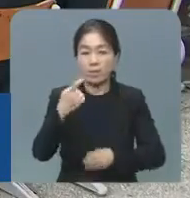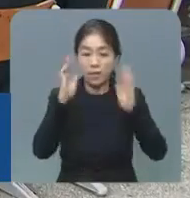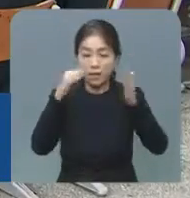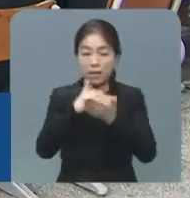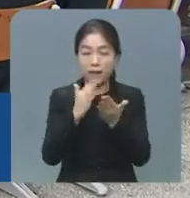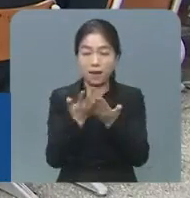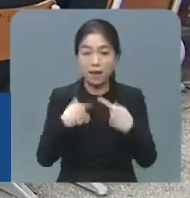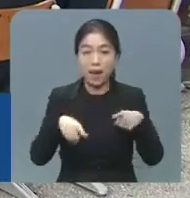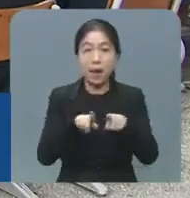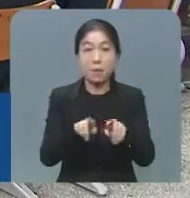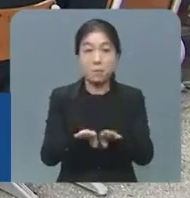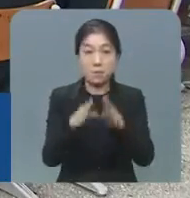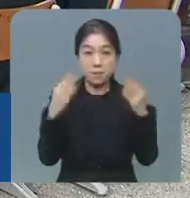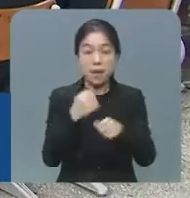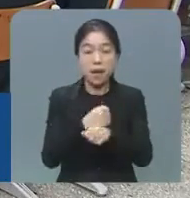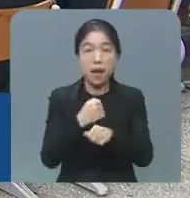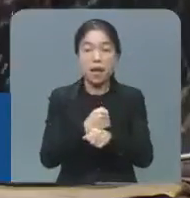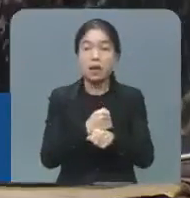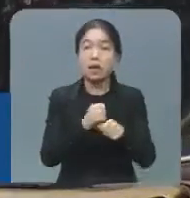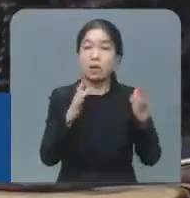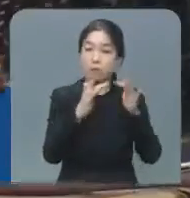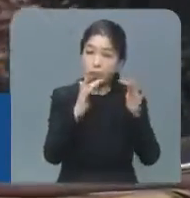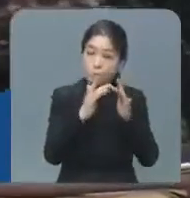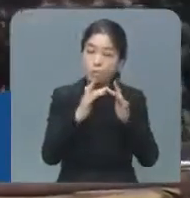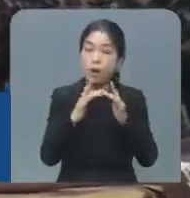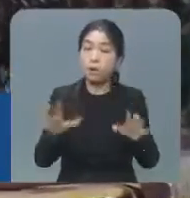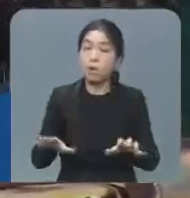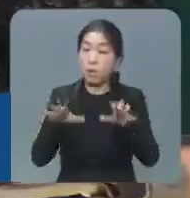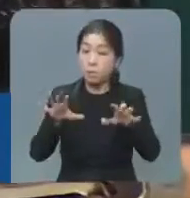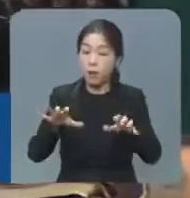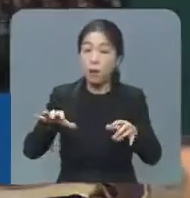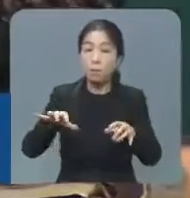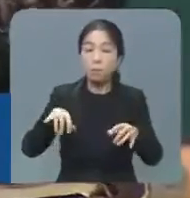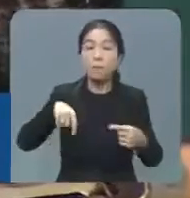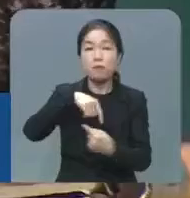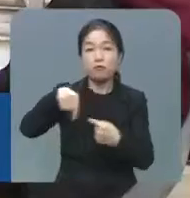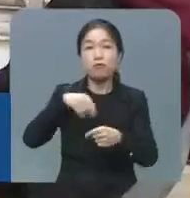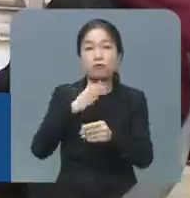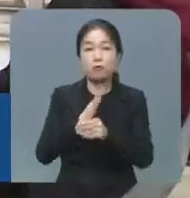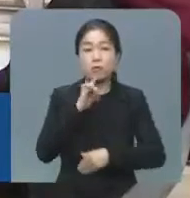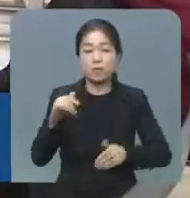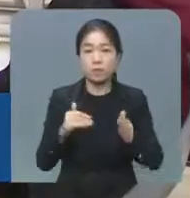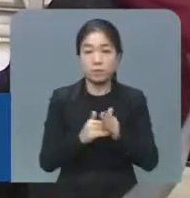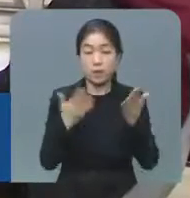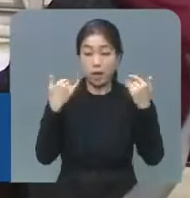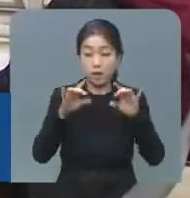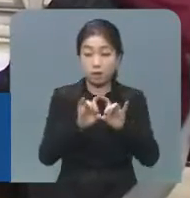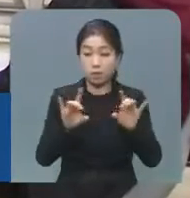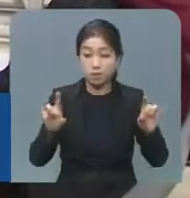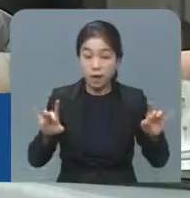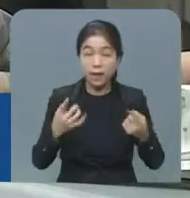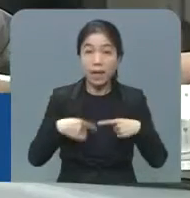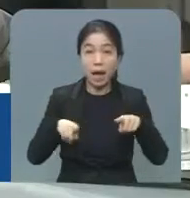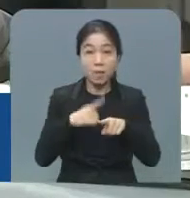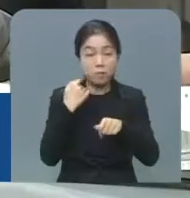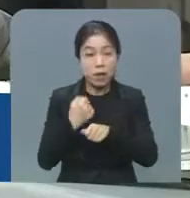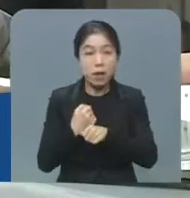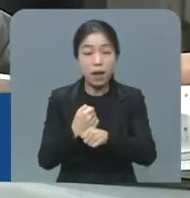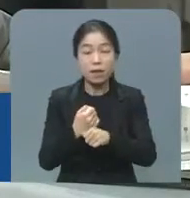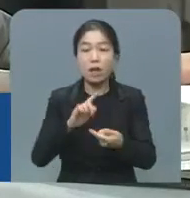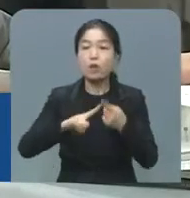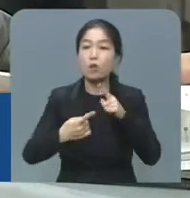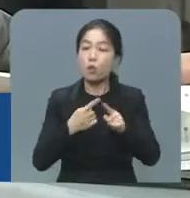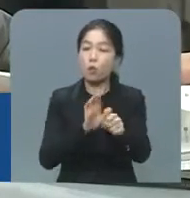목을 개설하고 온 오프라인 방식으로 운영하고 있다고 밝혔습니다 학교 간 공동 교육과정은 일선 고교 가 서로